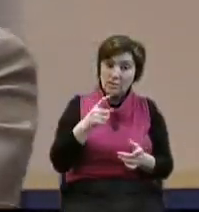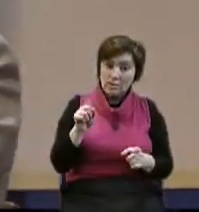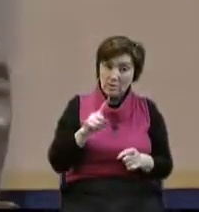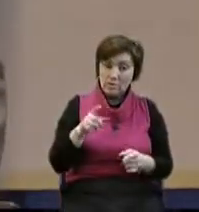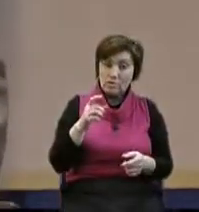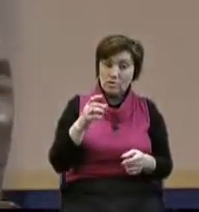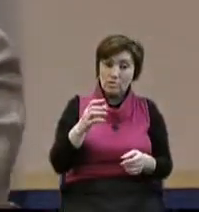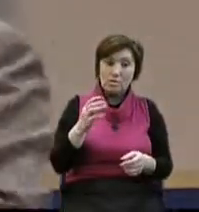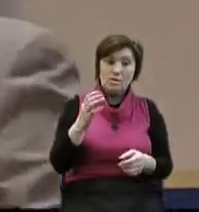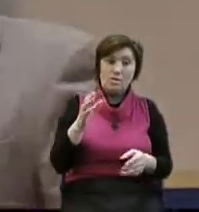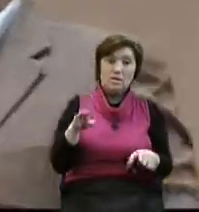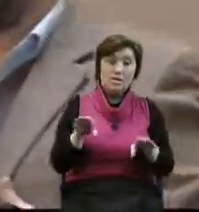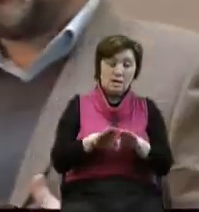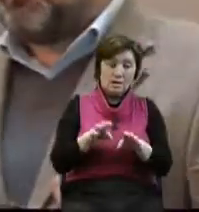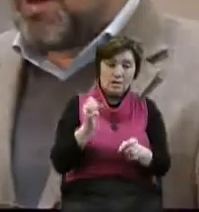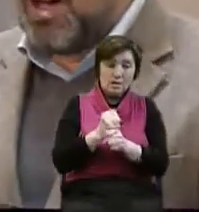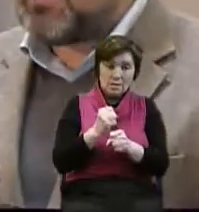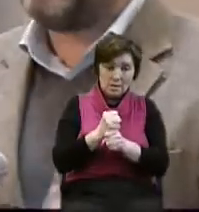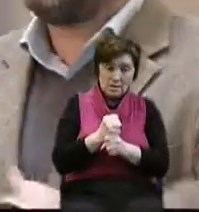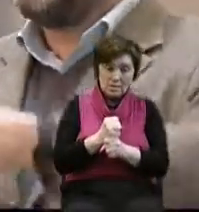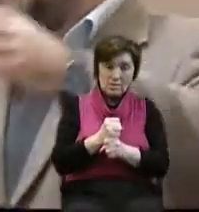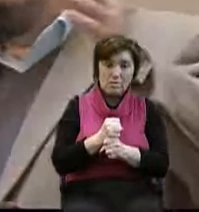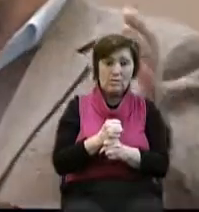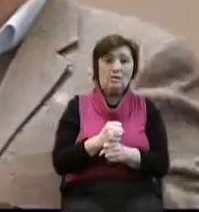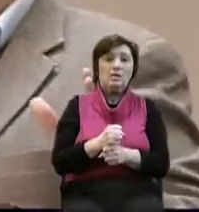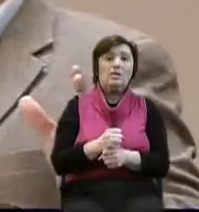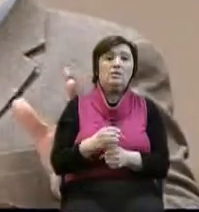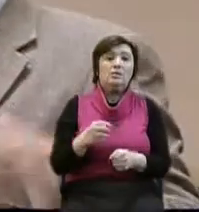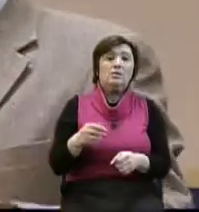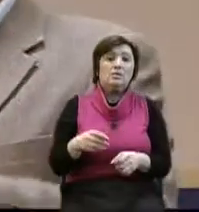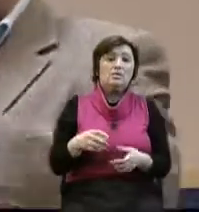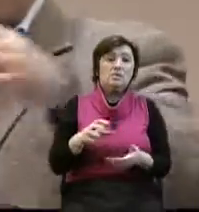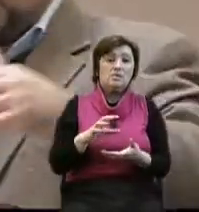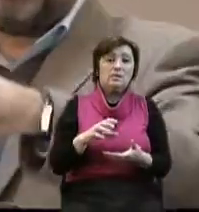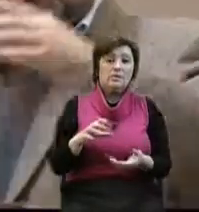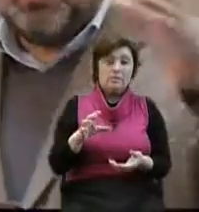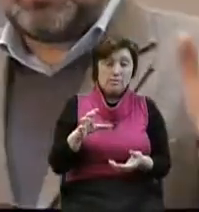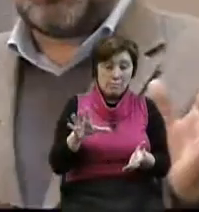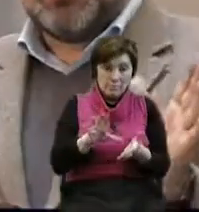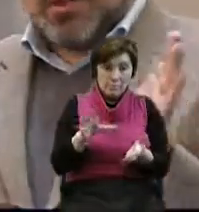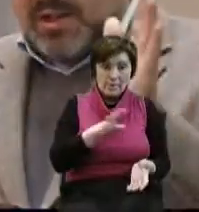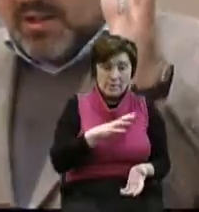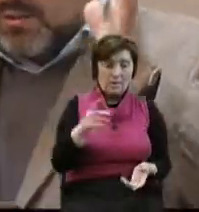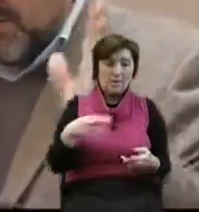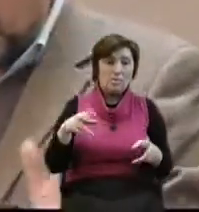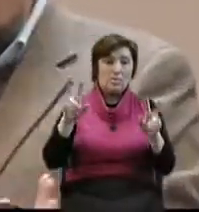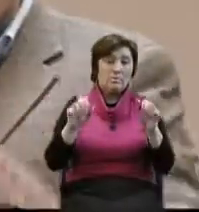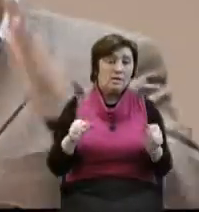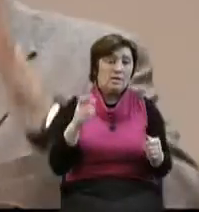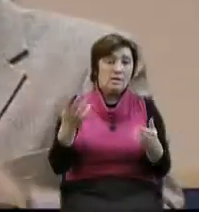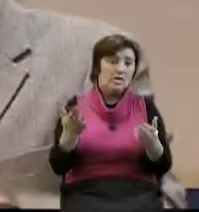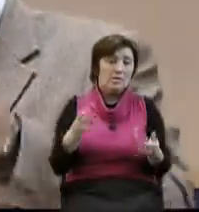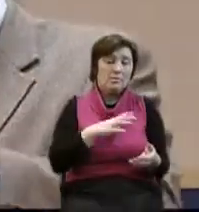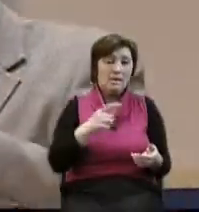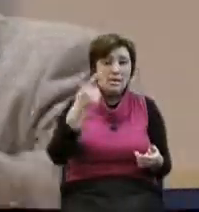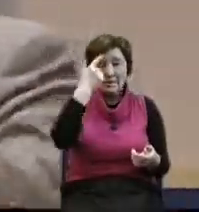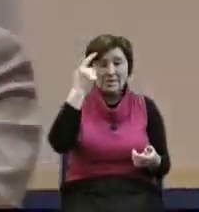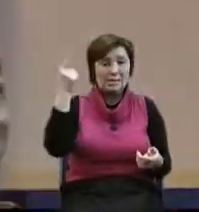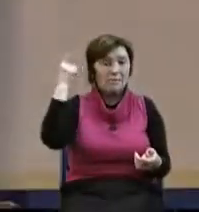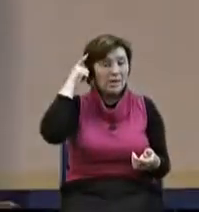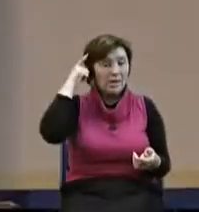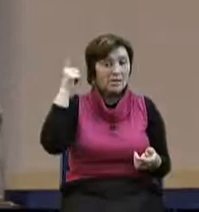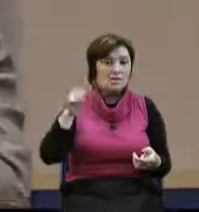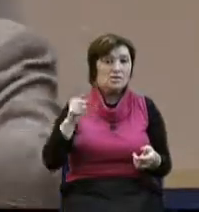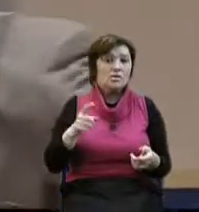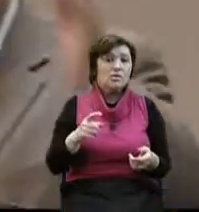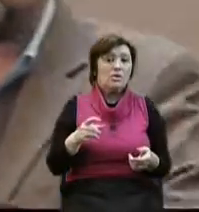правило, разрешающее им, либо просто это показывало их лицемерие, что на виду при людях они вот такие набожные, правильные, все делают